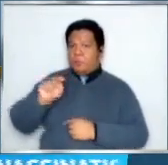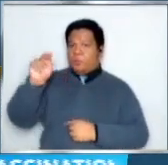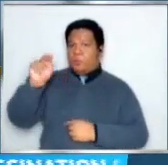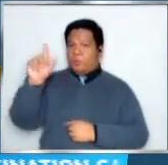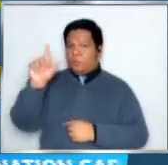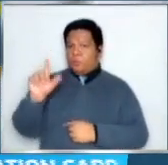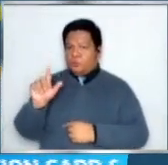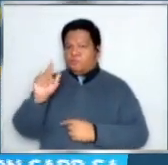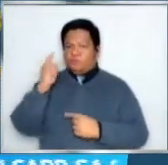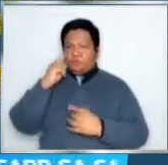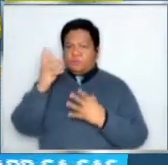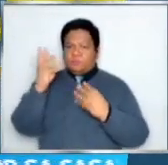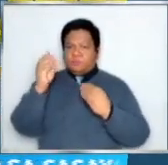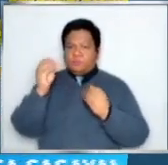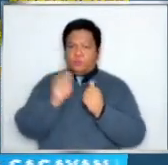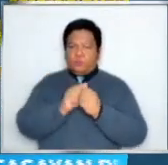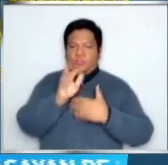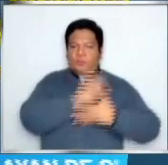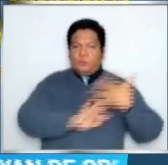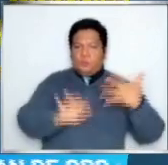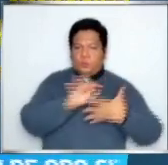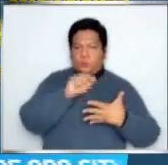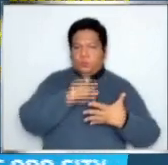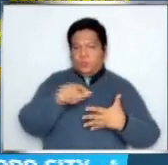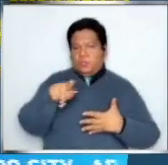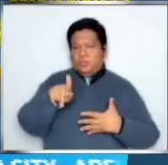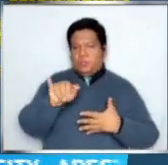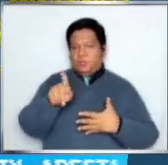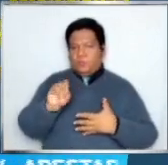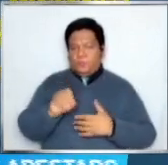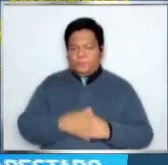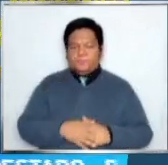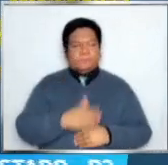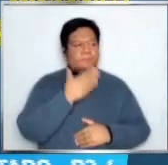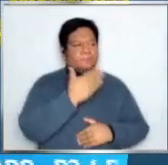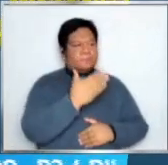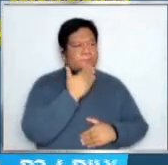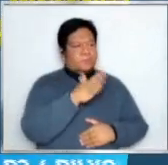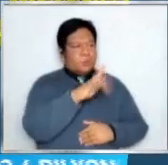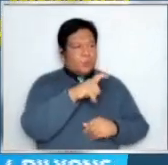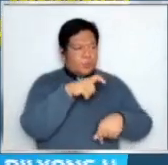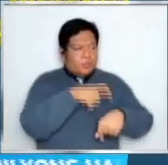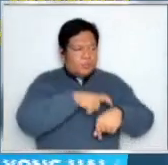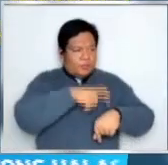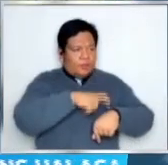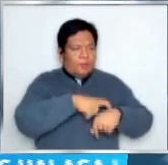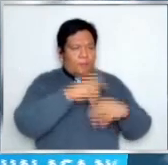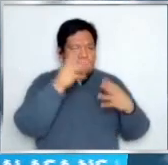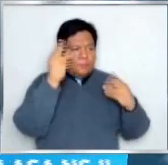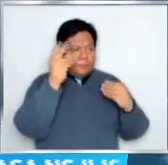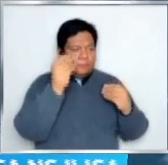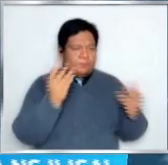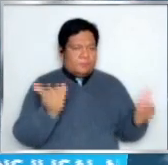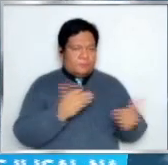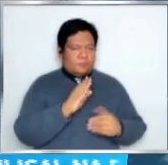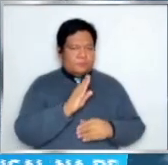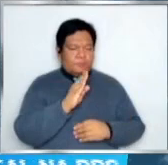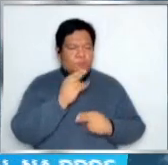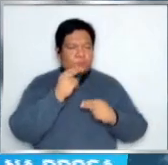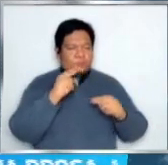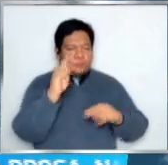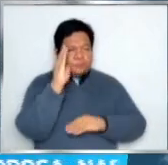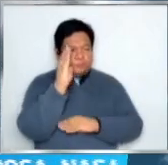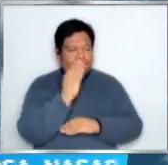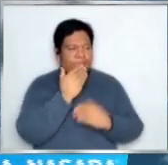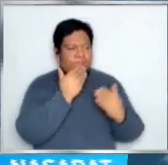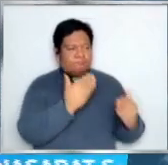sa typhoon na si Kiko. Marami pong salamat sa inyo pong binigay sa aming update dito sa Balitang Hali. Thank you, sir. Maraming salamat